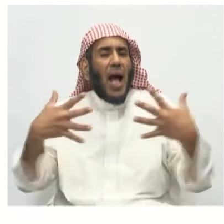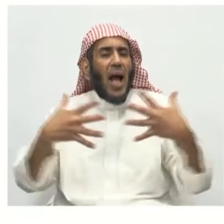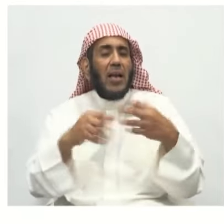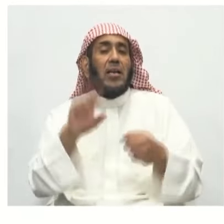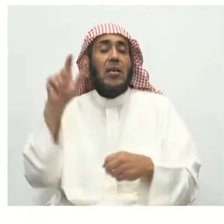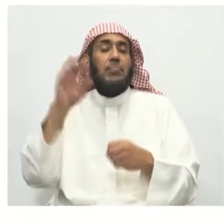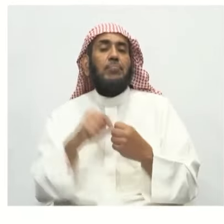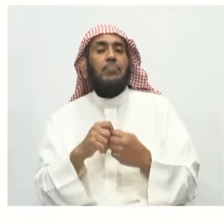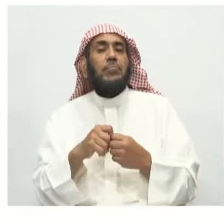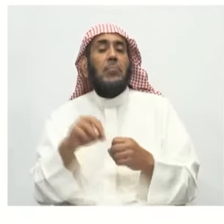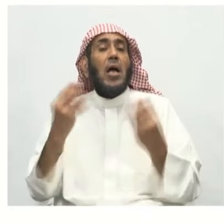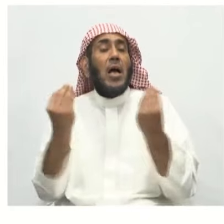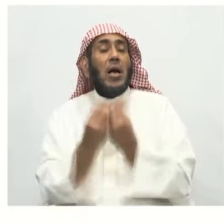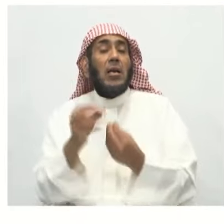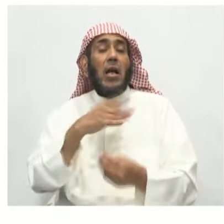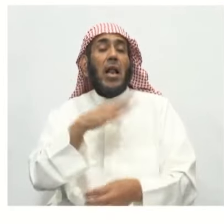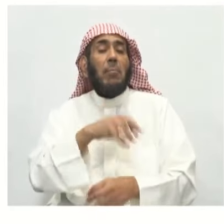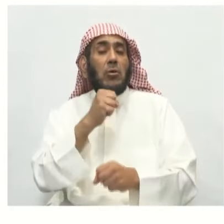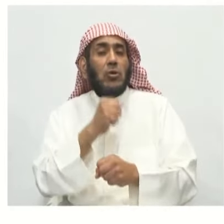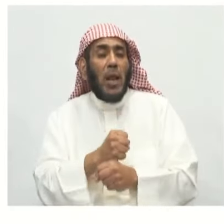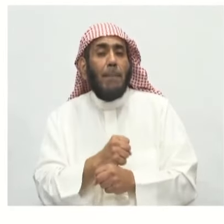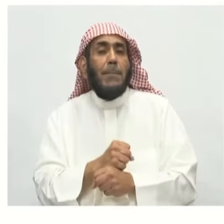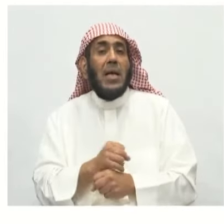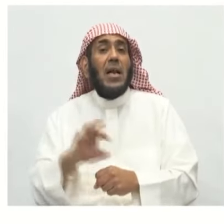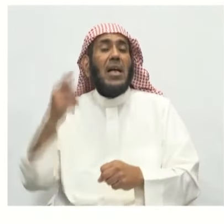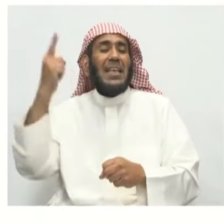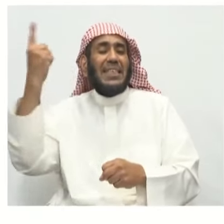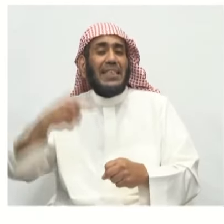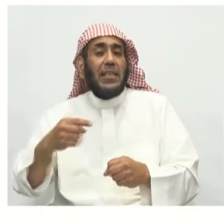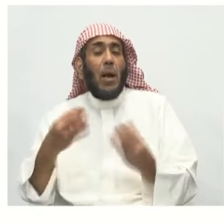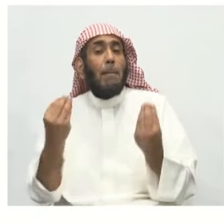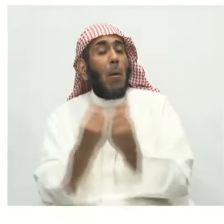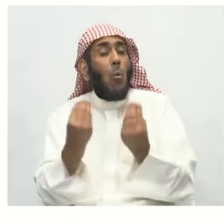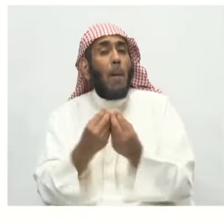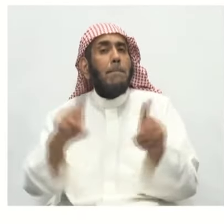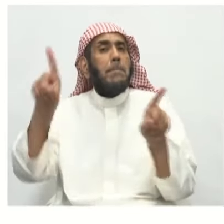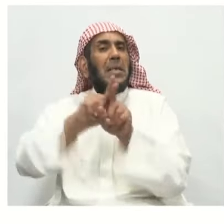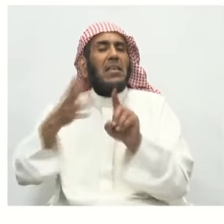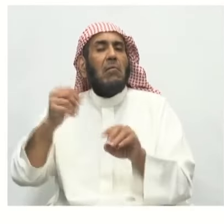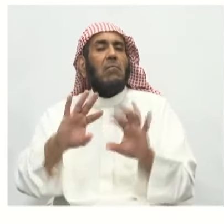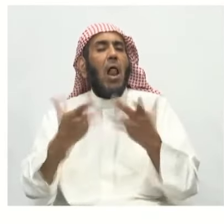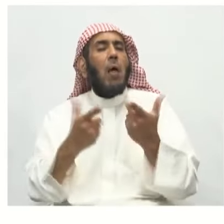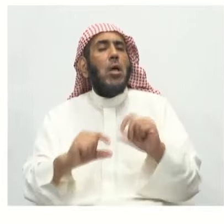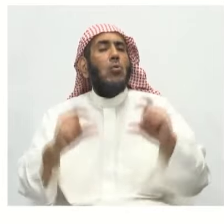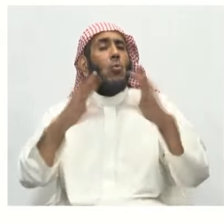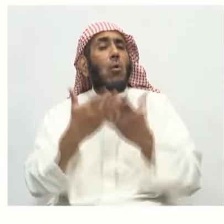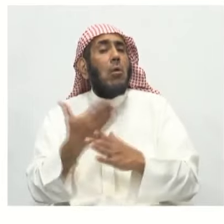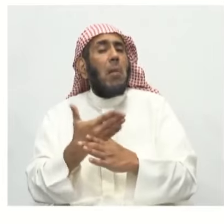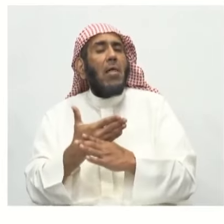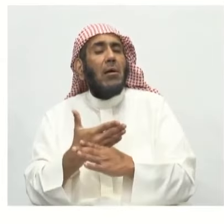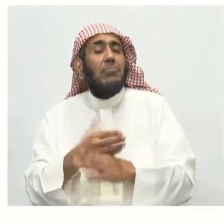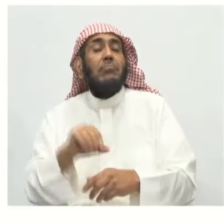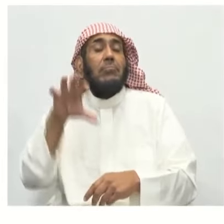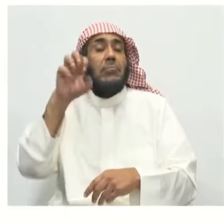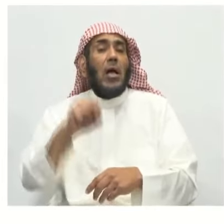لاحظوا قرن النبي صلى الله عليه وسلم السحر بالشرك فع ما يدل ذلك